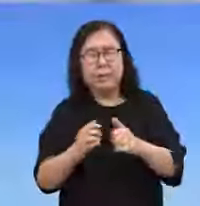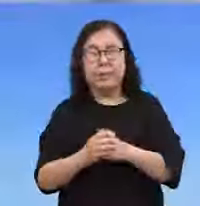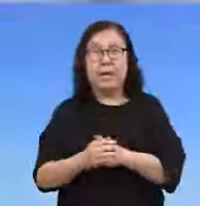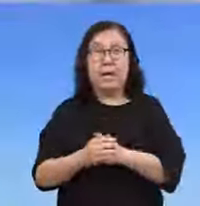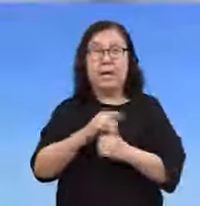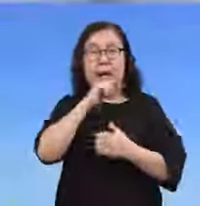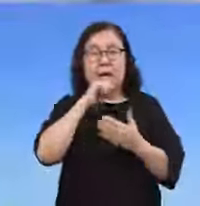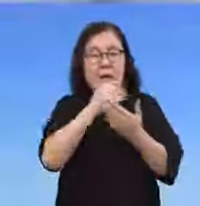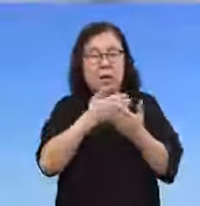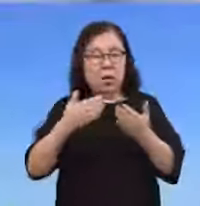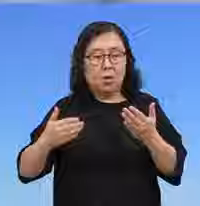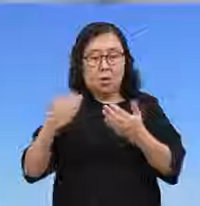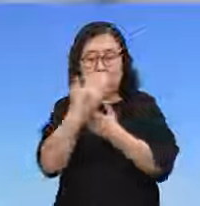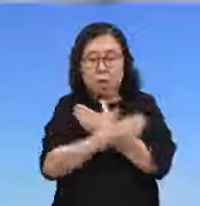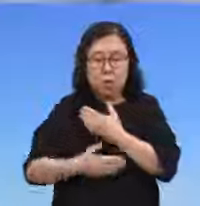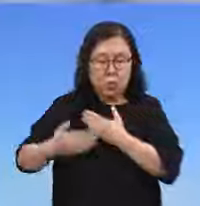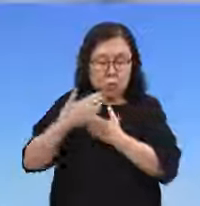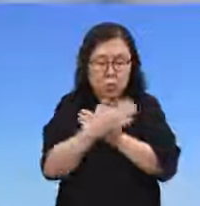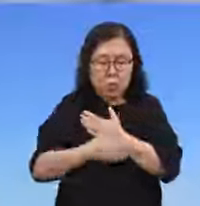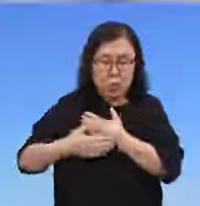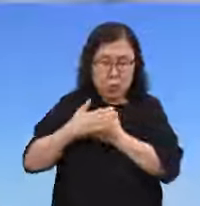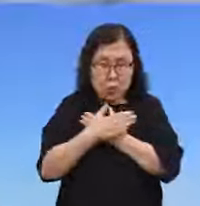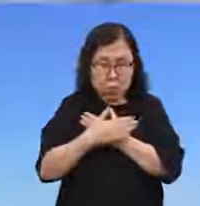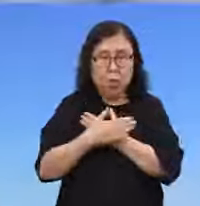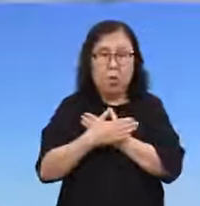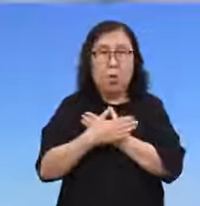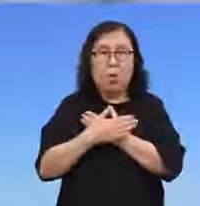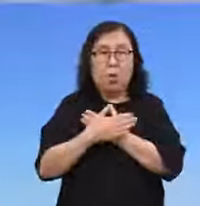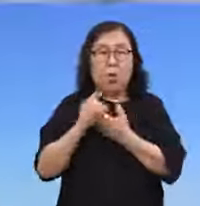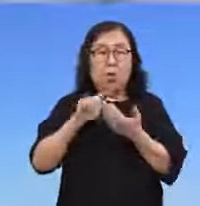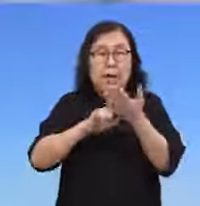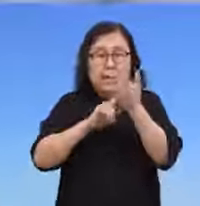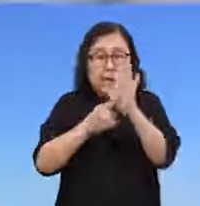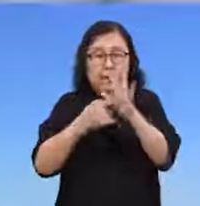혈과 육으로 표현되는 사람이 내가 무찔러야 될